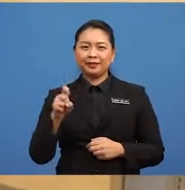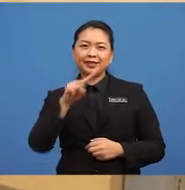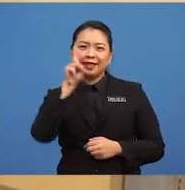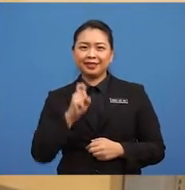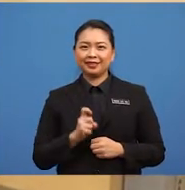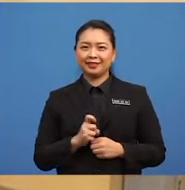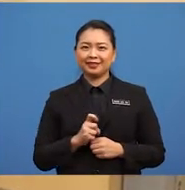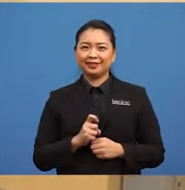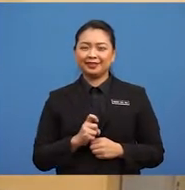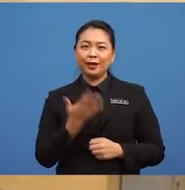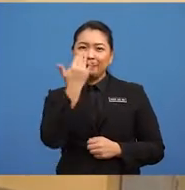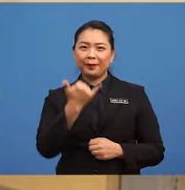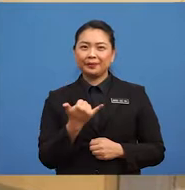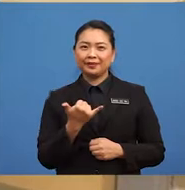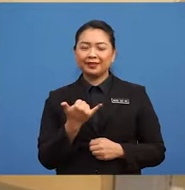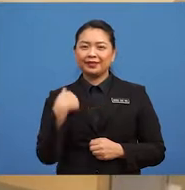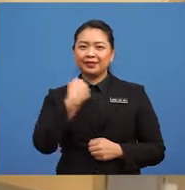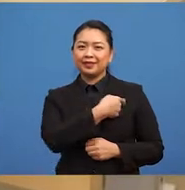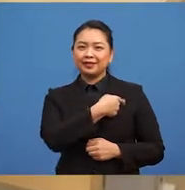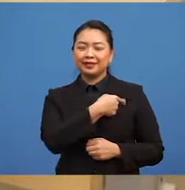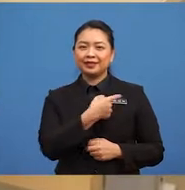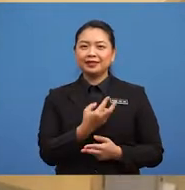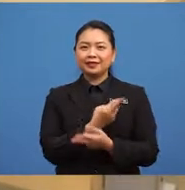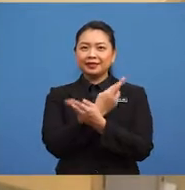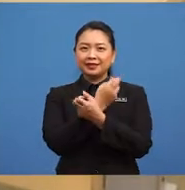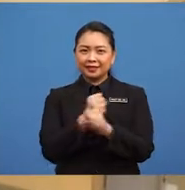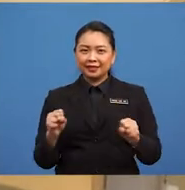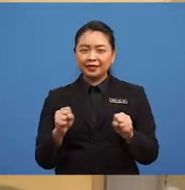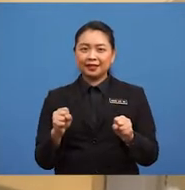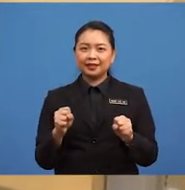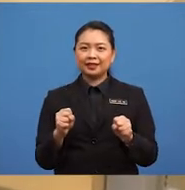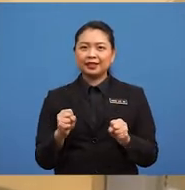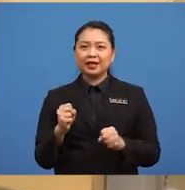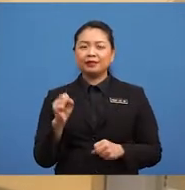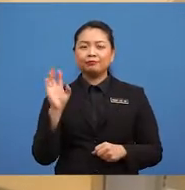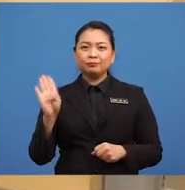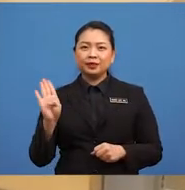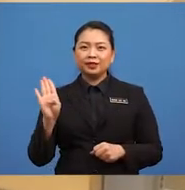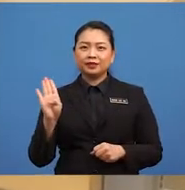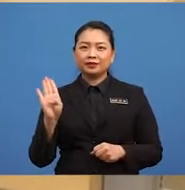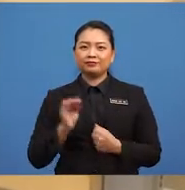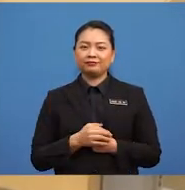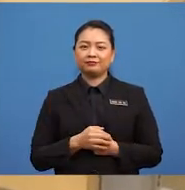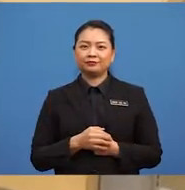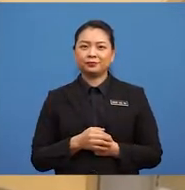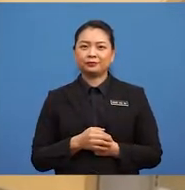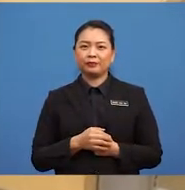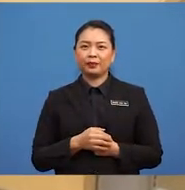Murid-murid mesti tertanya, mengapa kita menyediakan radas B?